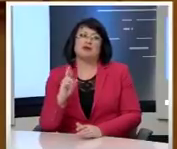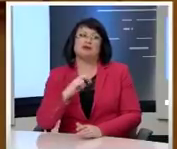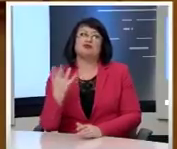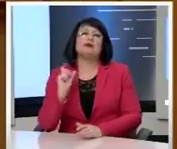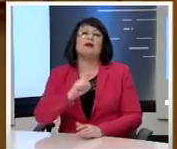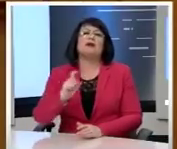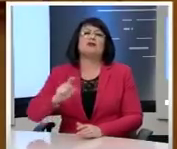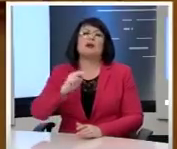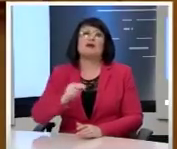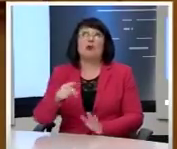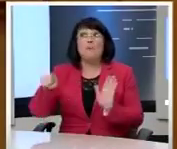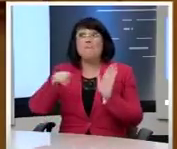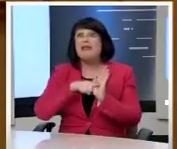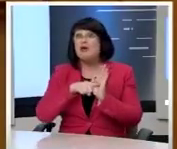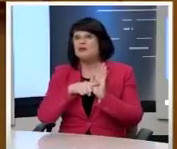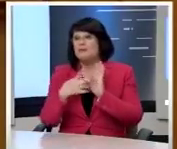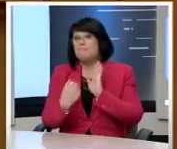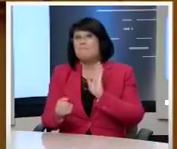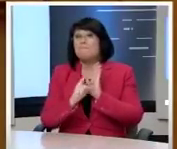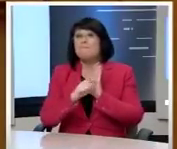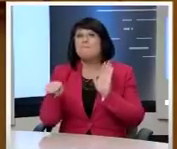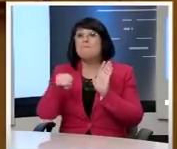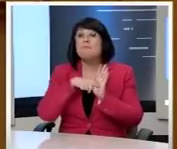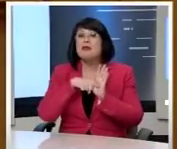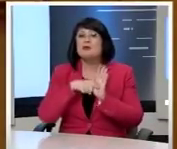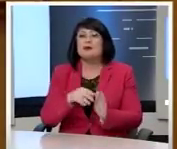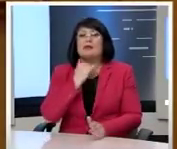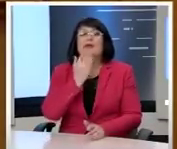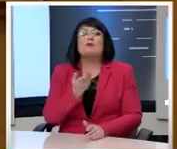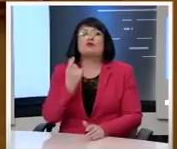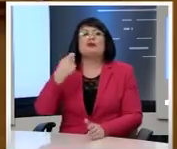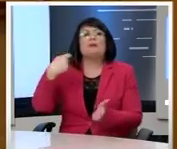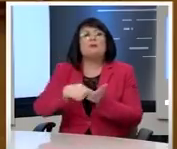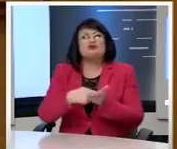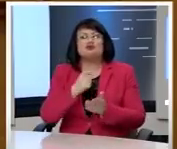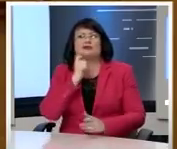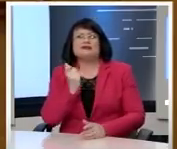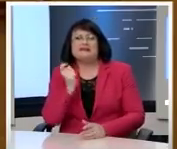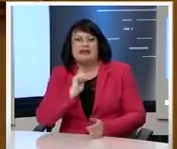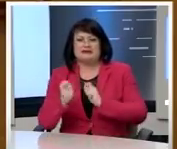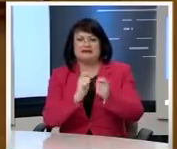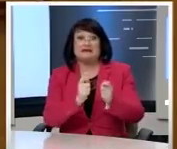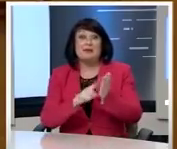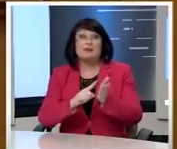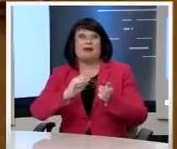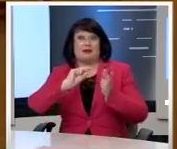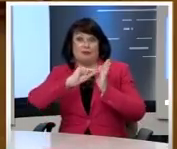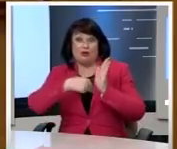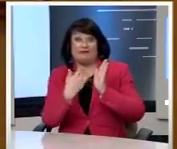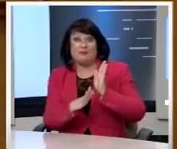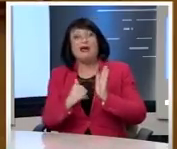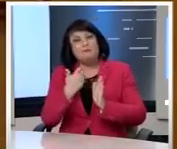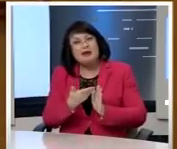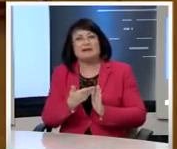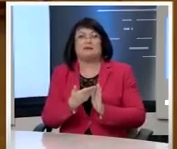425 εκατομμύρια ευρώ. Μείον. Δεν μπορούσαμε να πληρώσουμε μισθούς και συντάξεις εάν δεν υπογράφαμε